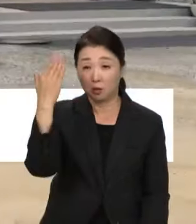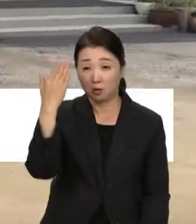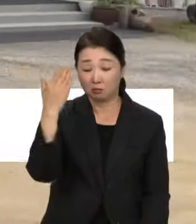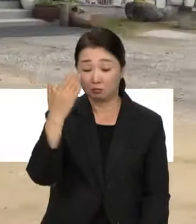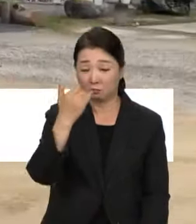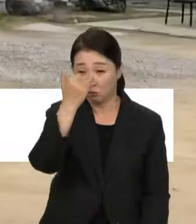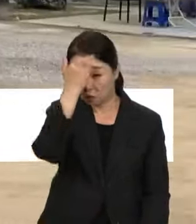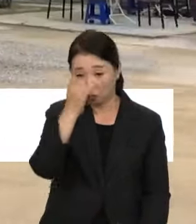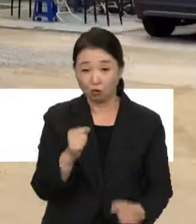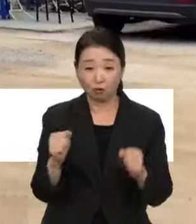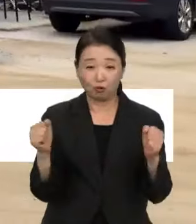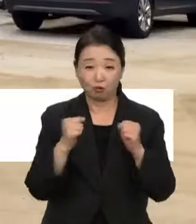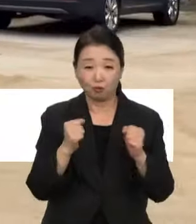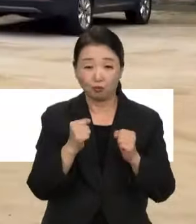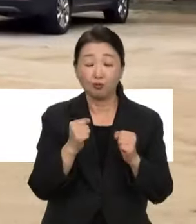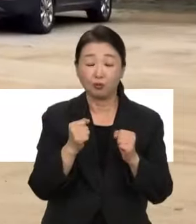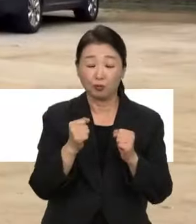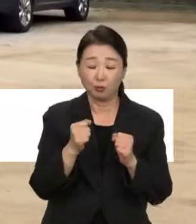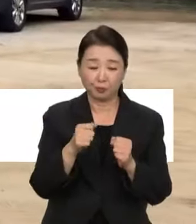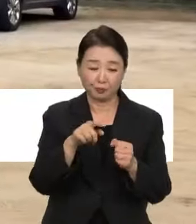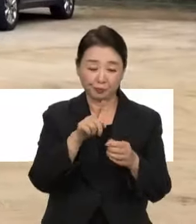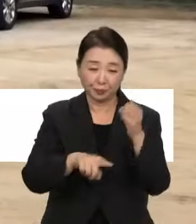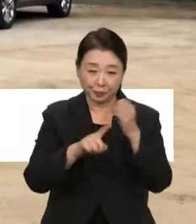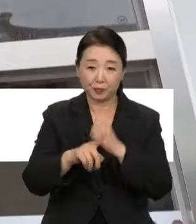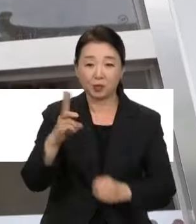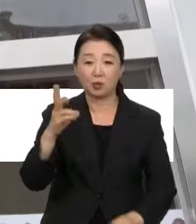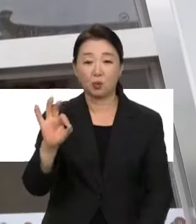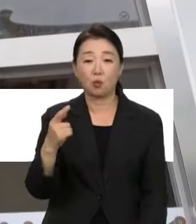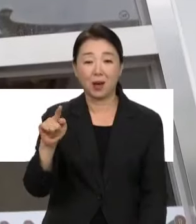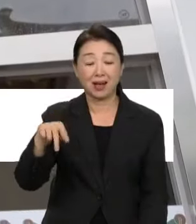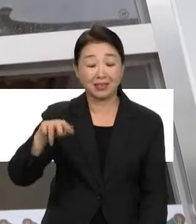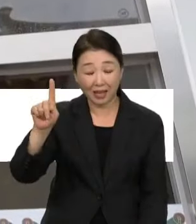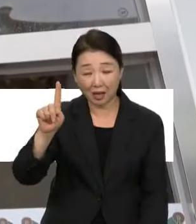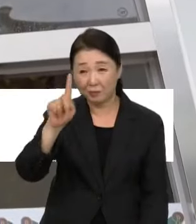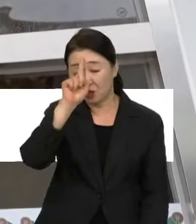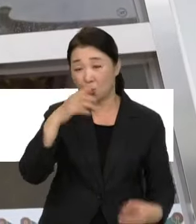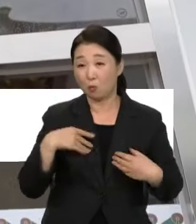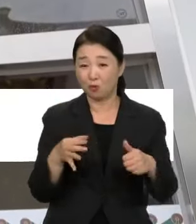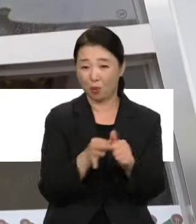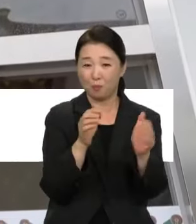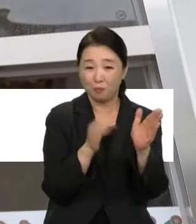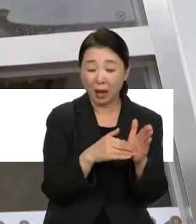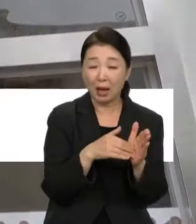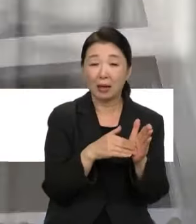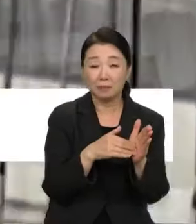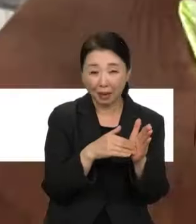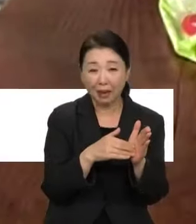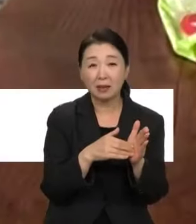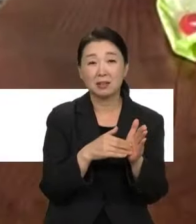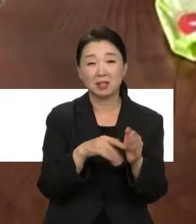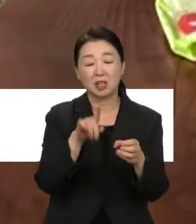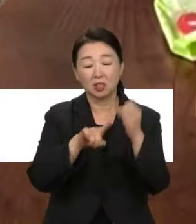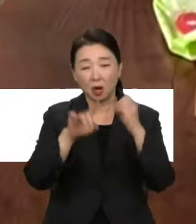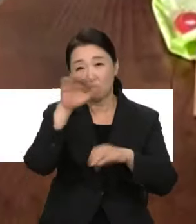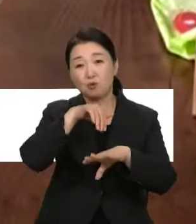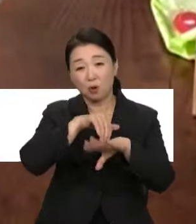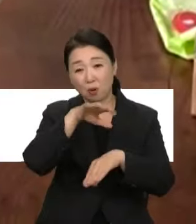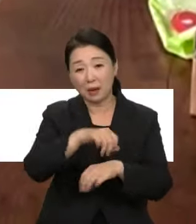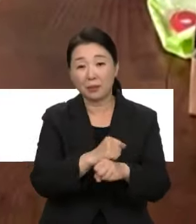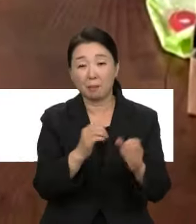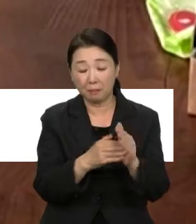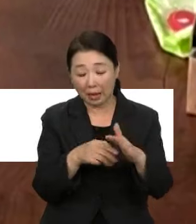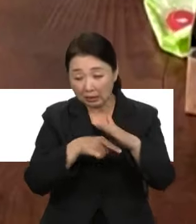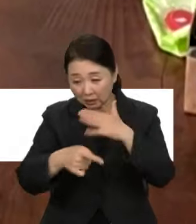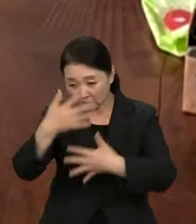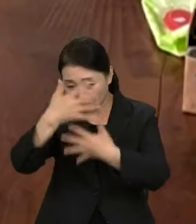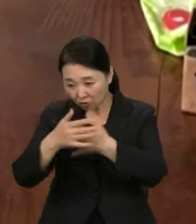사찰 용화사는 3년 전 문체부 예산 등을 받아 템플스테이 수련관을 지었습니다. 그리고 지하에 스크린 골프장도